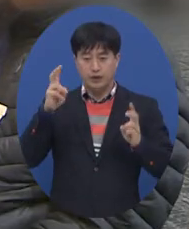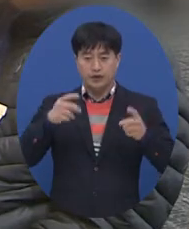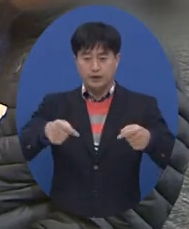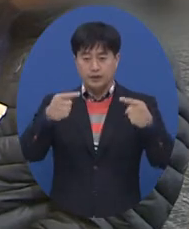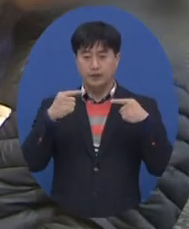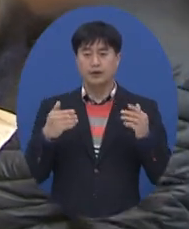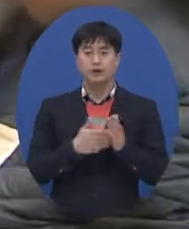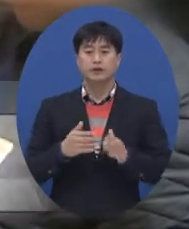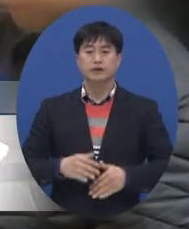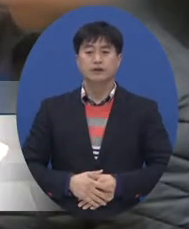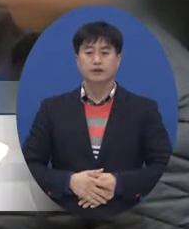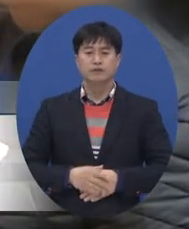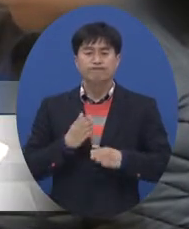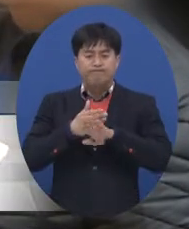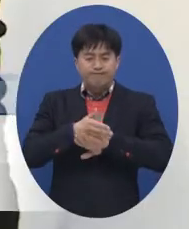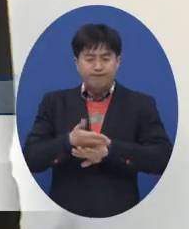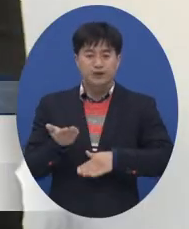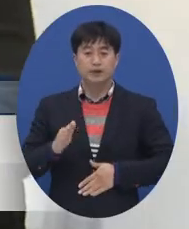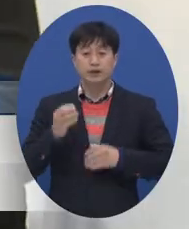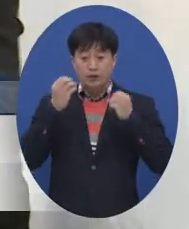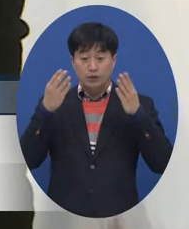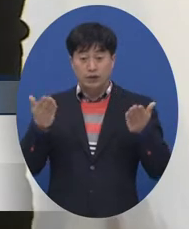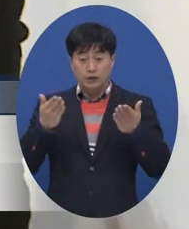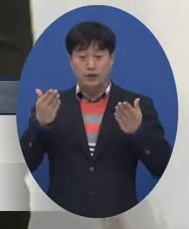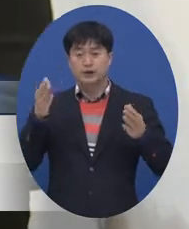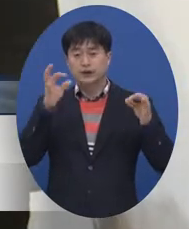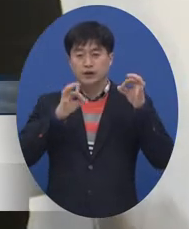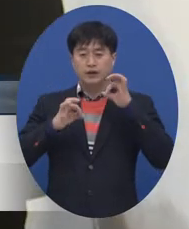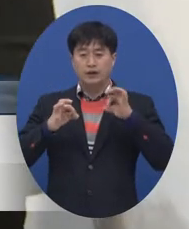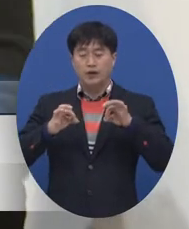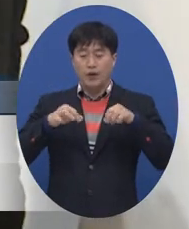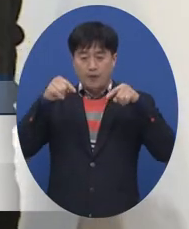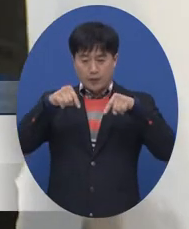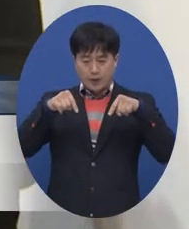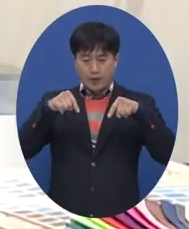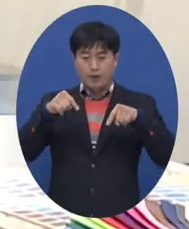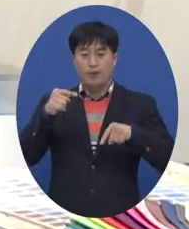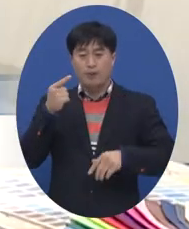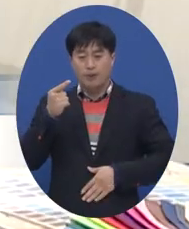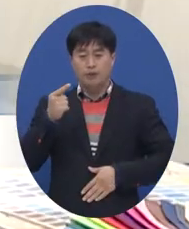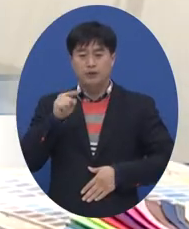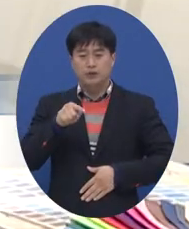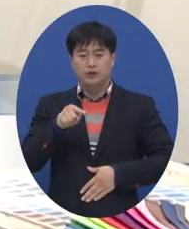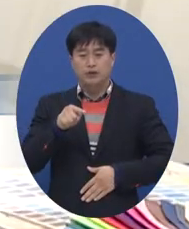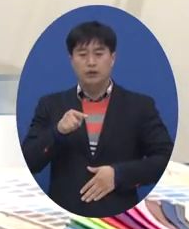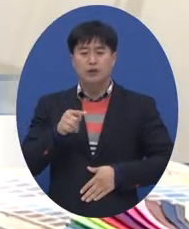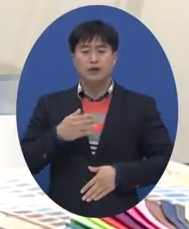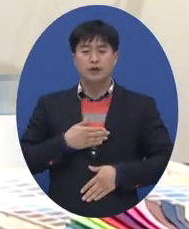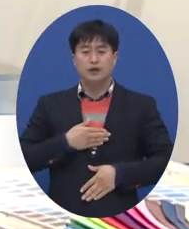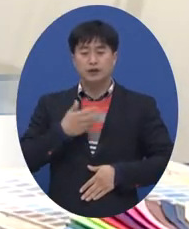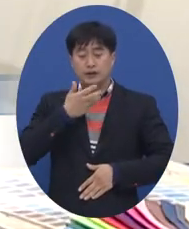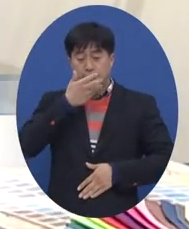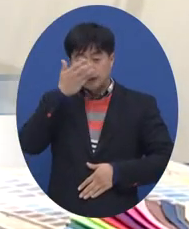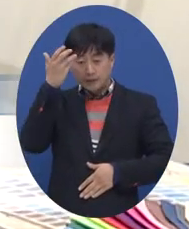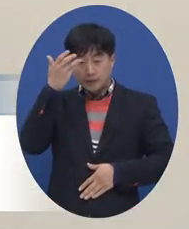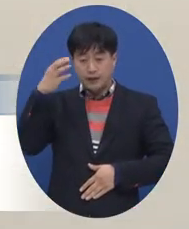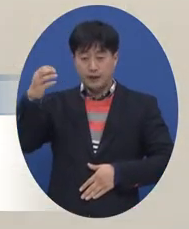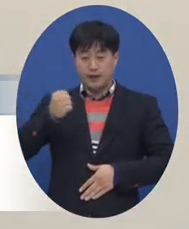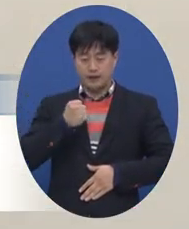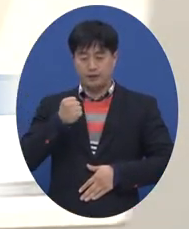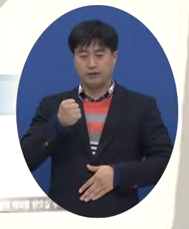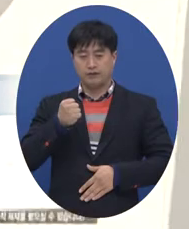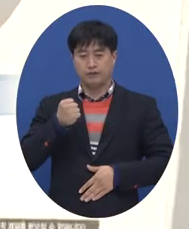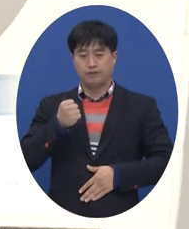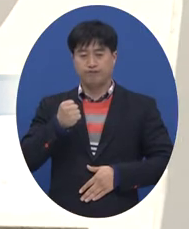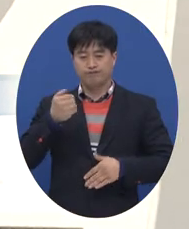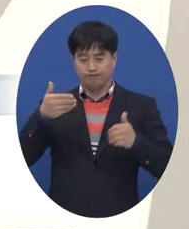함께했습니다. 늦었지만 새로운 일자리를 찾아서 면접 보고 이런 상황들이 저를 참